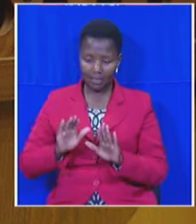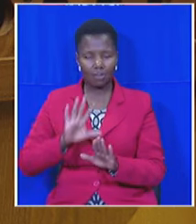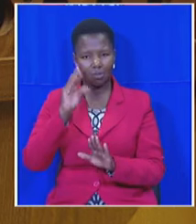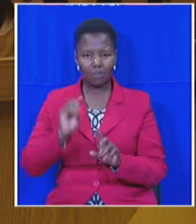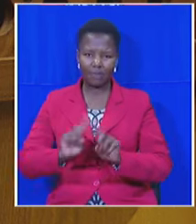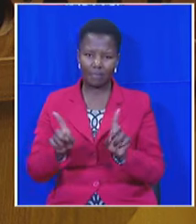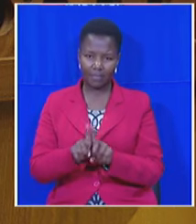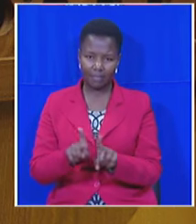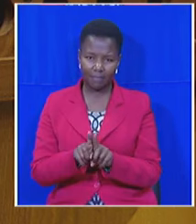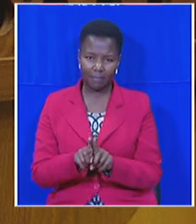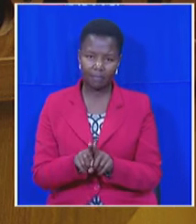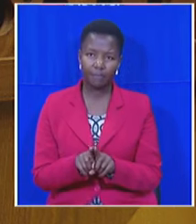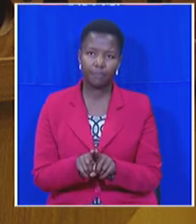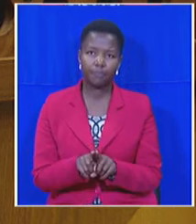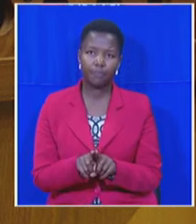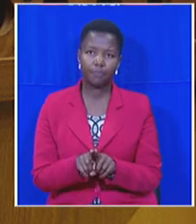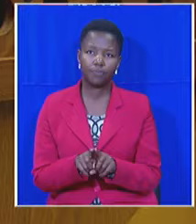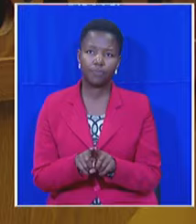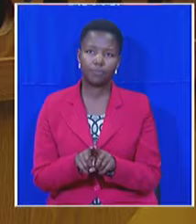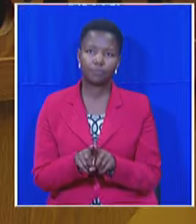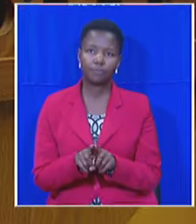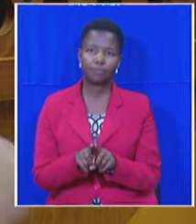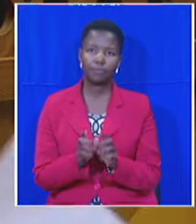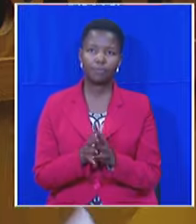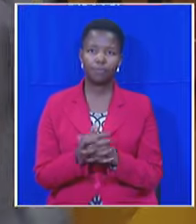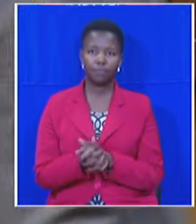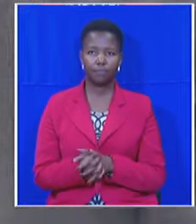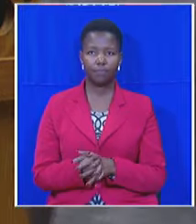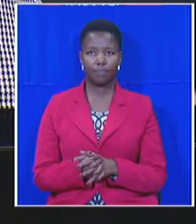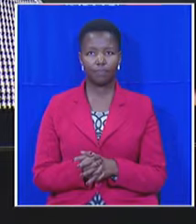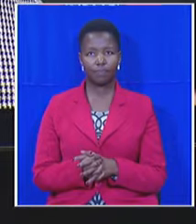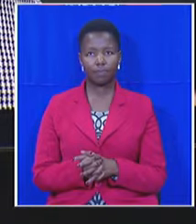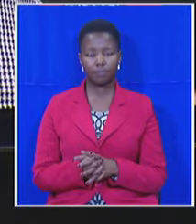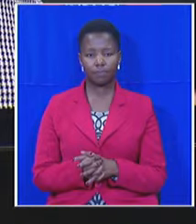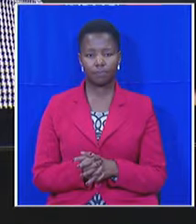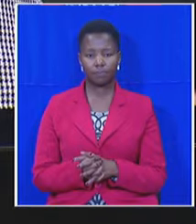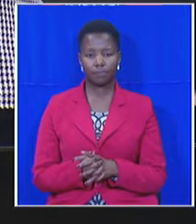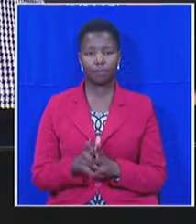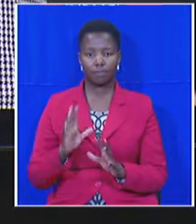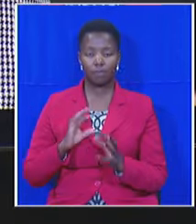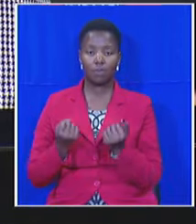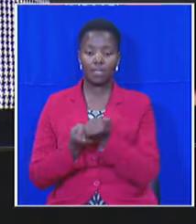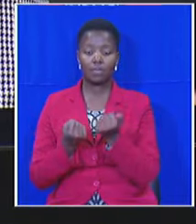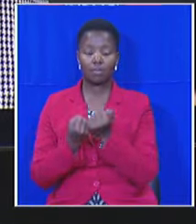lolo slalo mali. Sithokoze